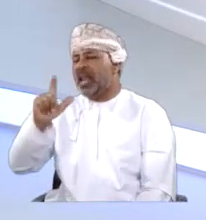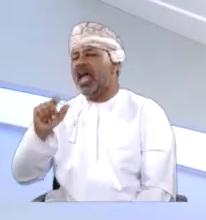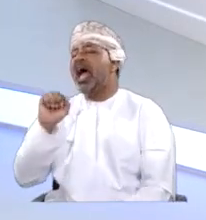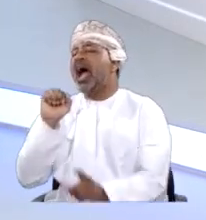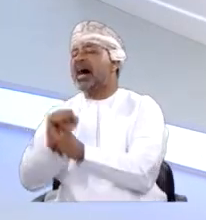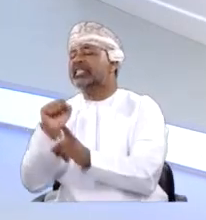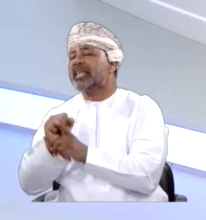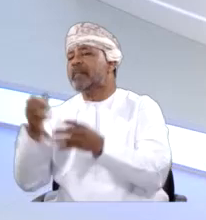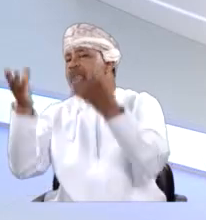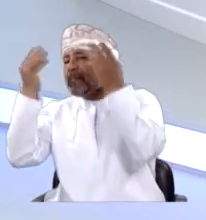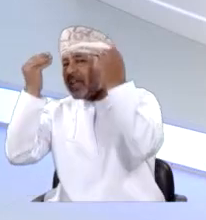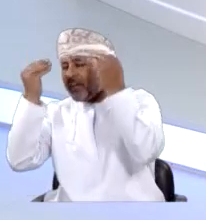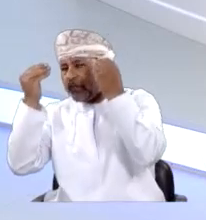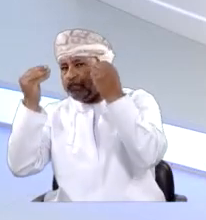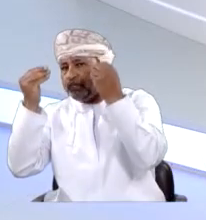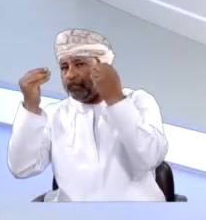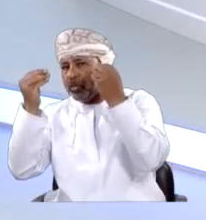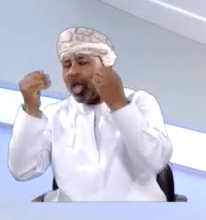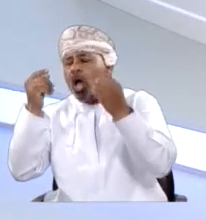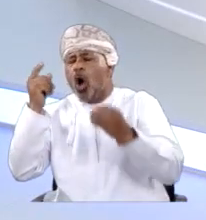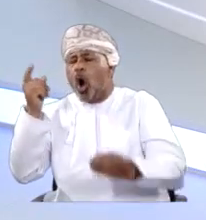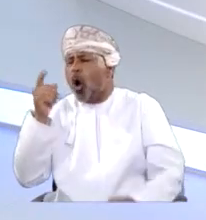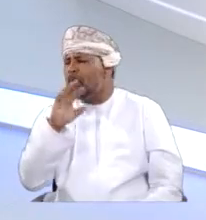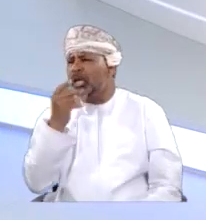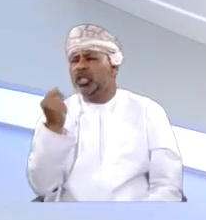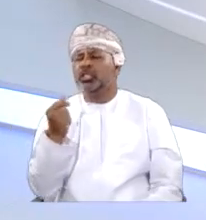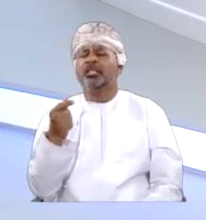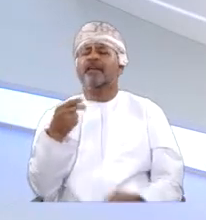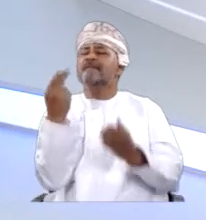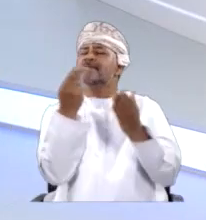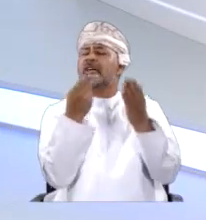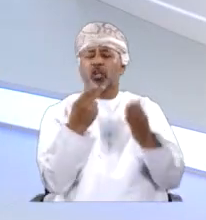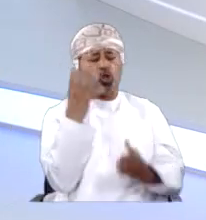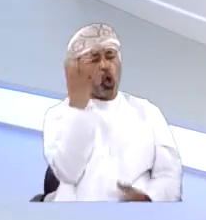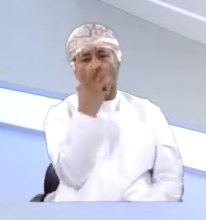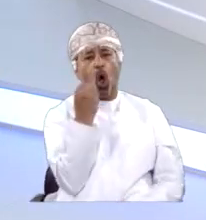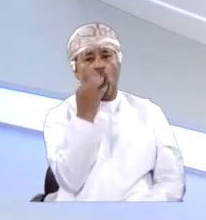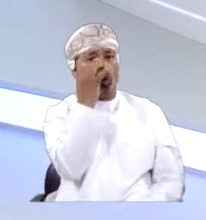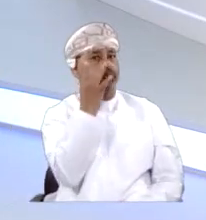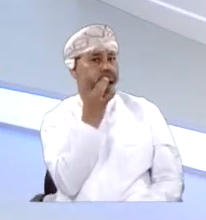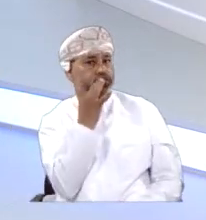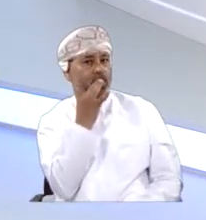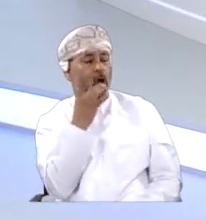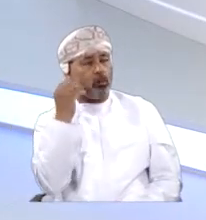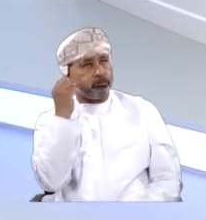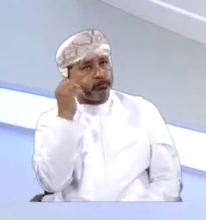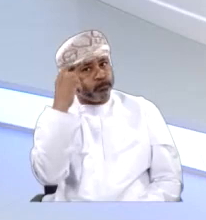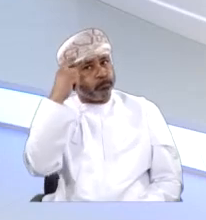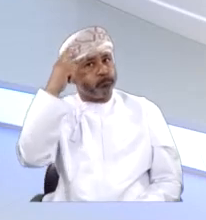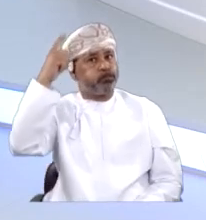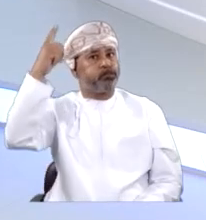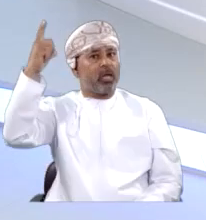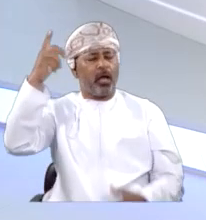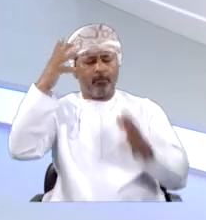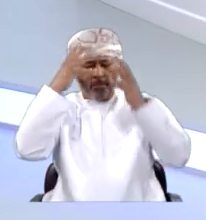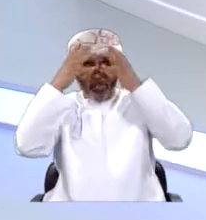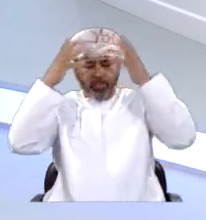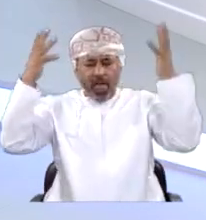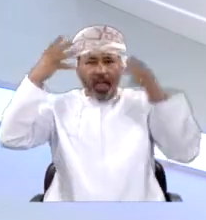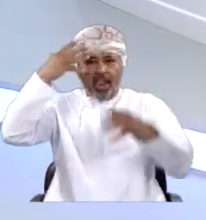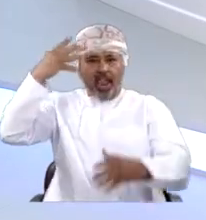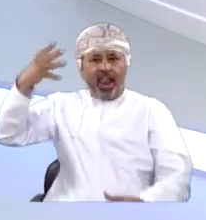المجالات المعرفية. فثمة فضاء لفن بديع تنمو فيه المدارك ويتسع فيه